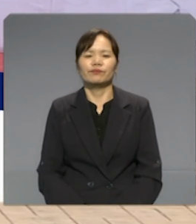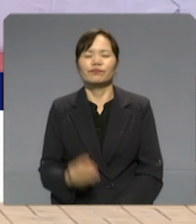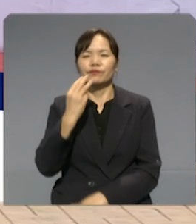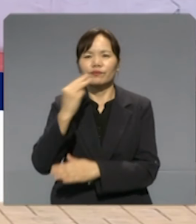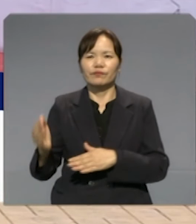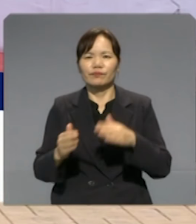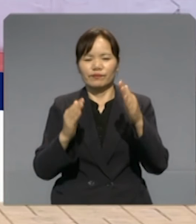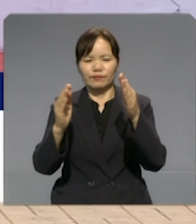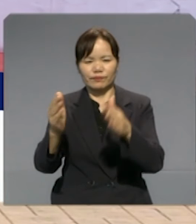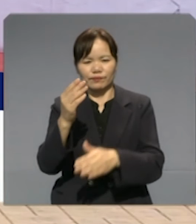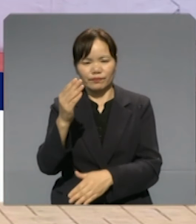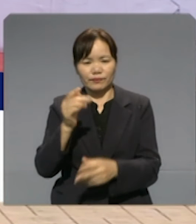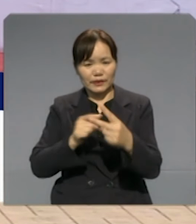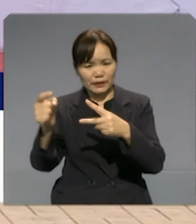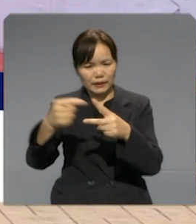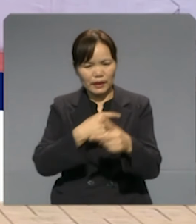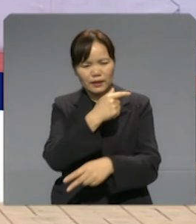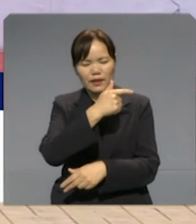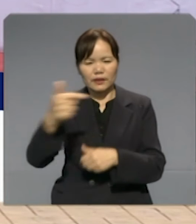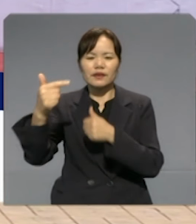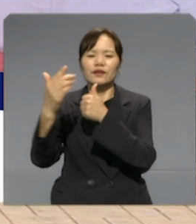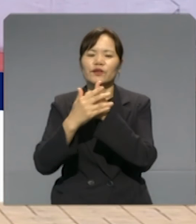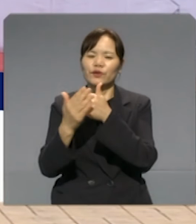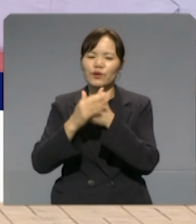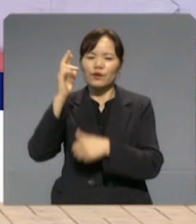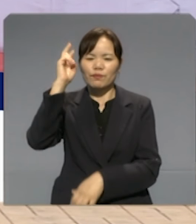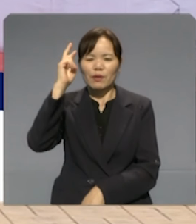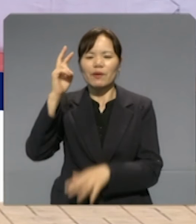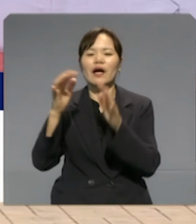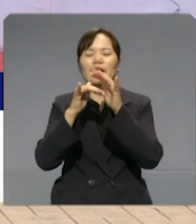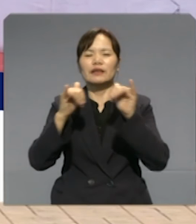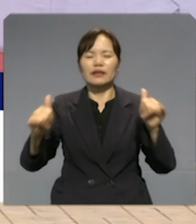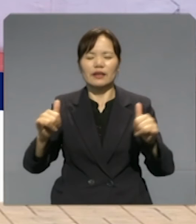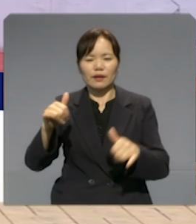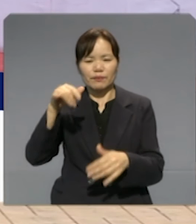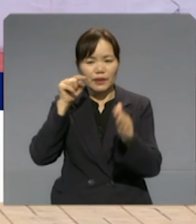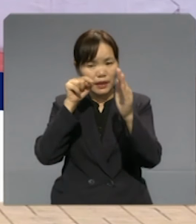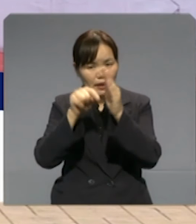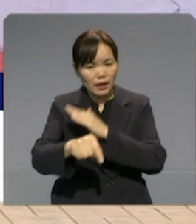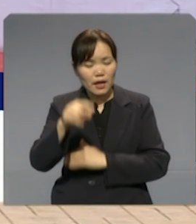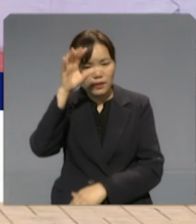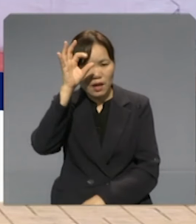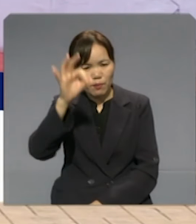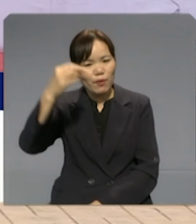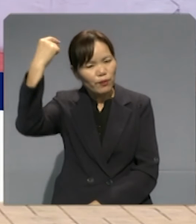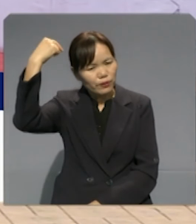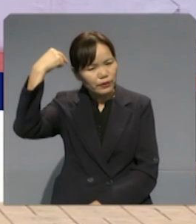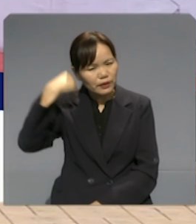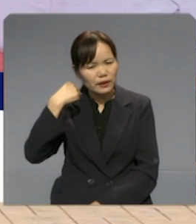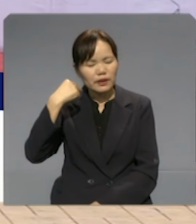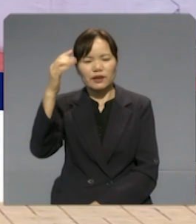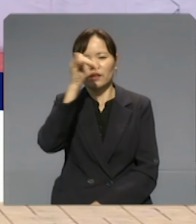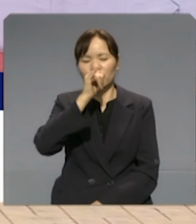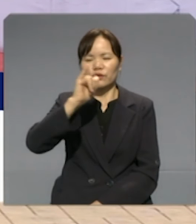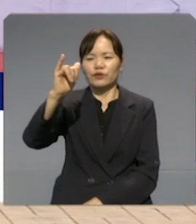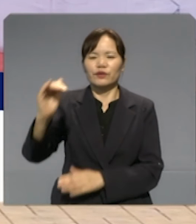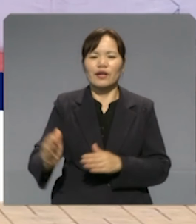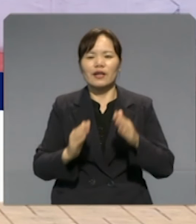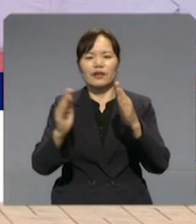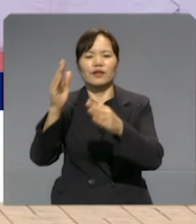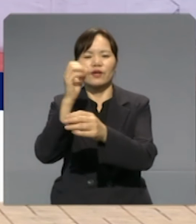경기도를 알아가시는데 큰 도움이 되실 겁니다. 사람들이 찾고 보고 느낄 수 있는 그런 훌륭한